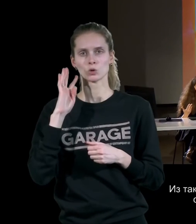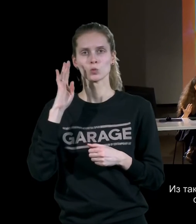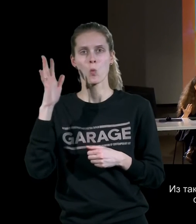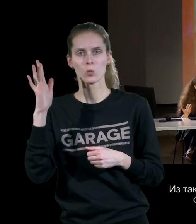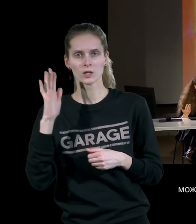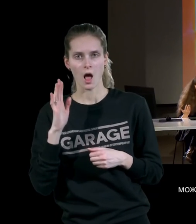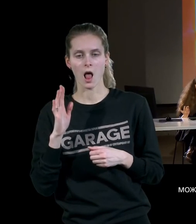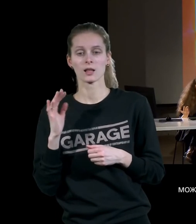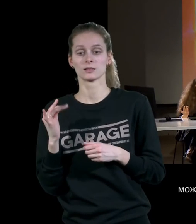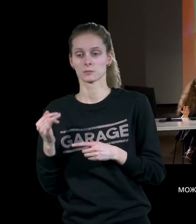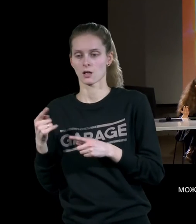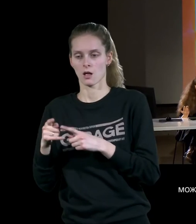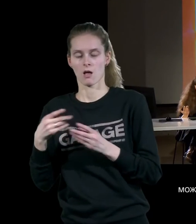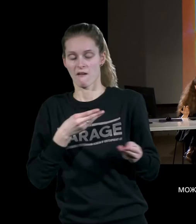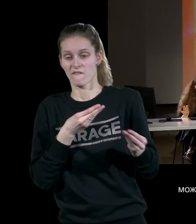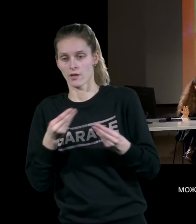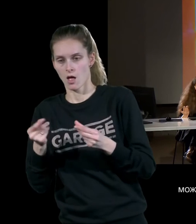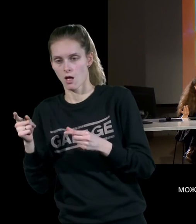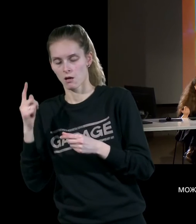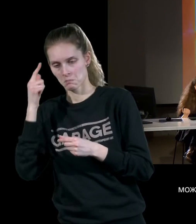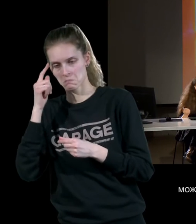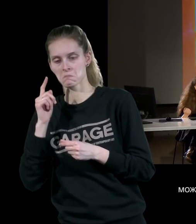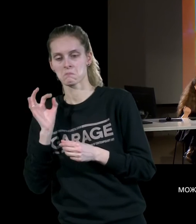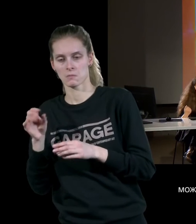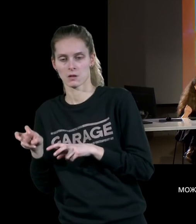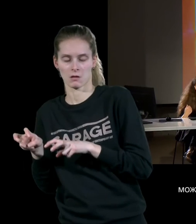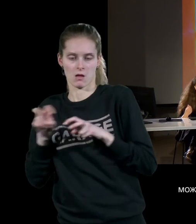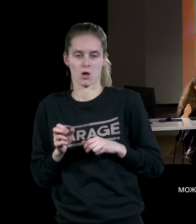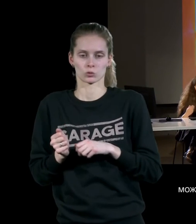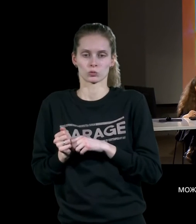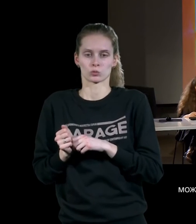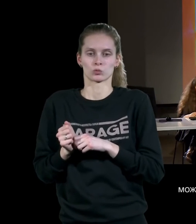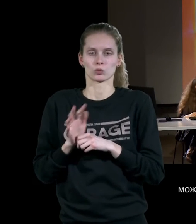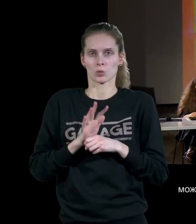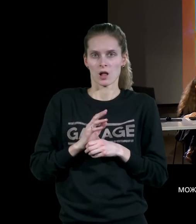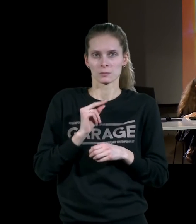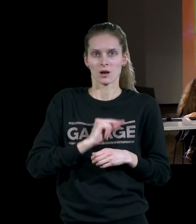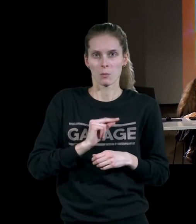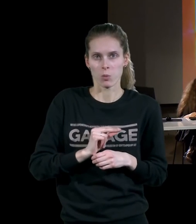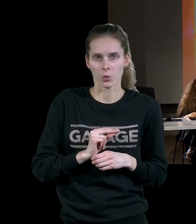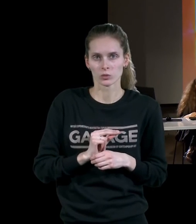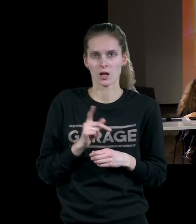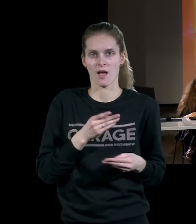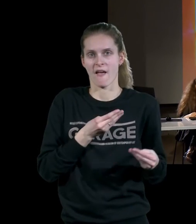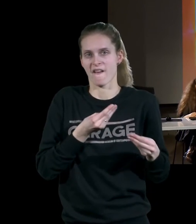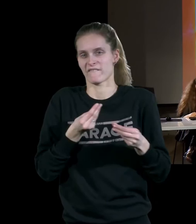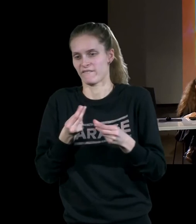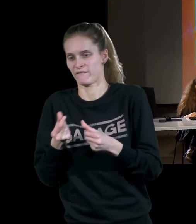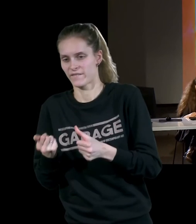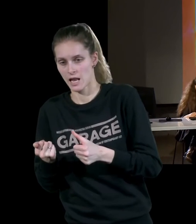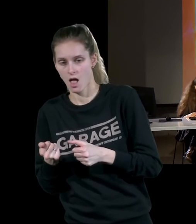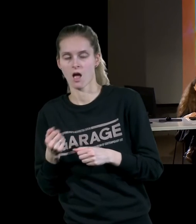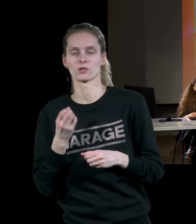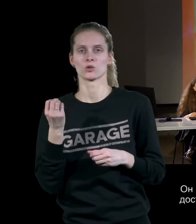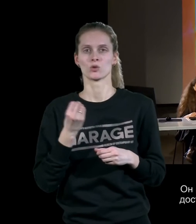к абстракции, может быть, помимо влияния Кандинского, который он знал, наверное, еще одно решающее влияние было, это влияние, связанное с одной